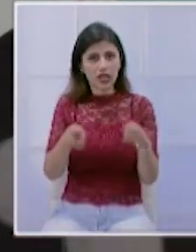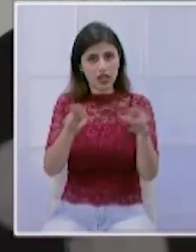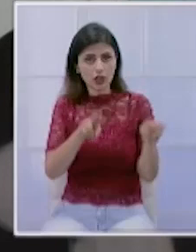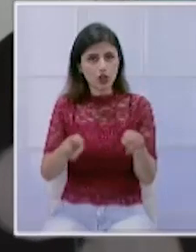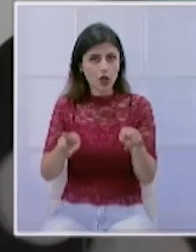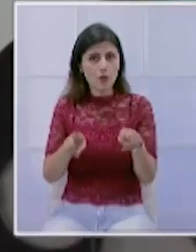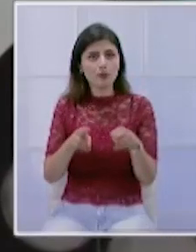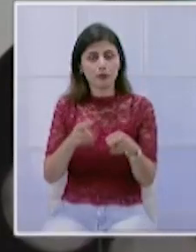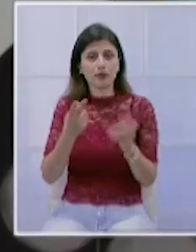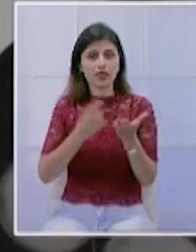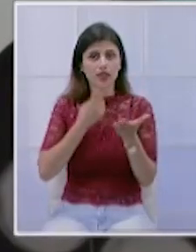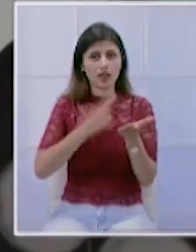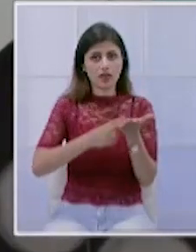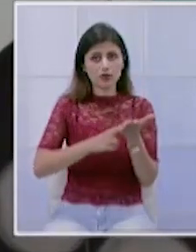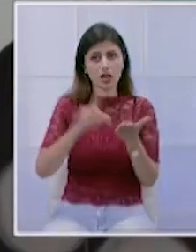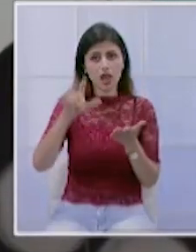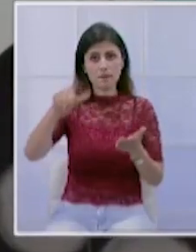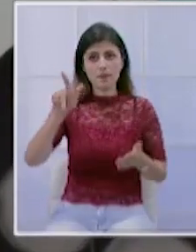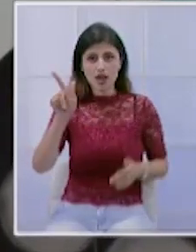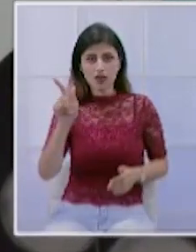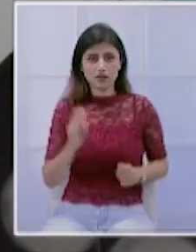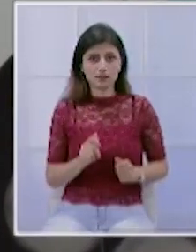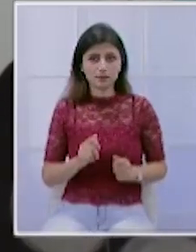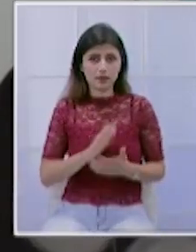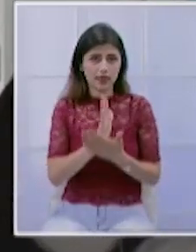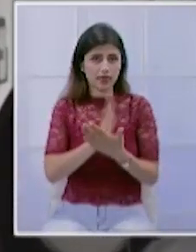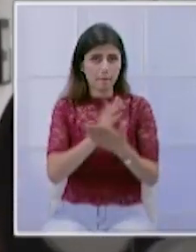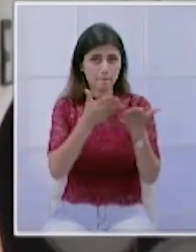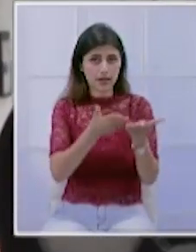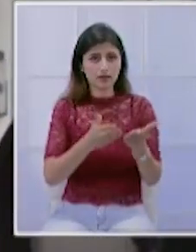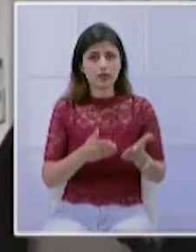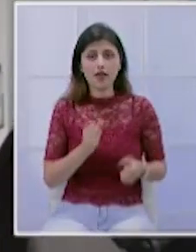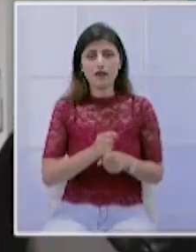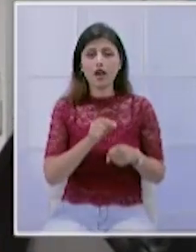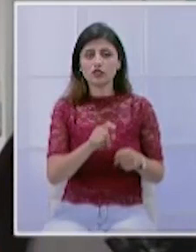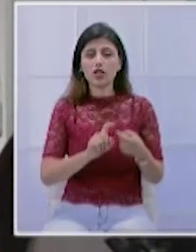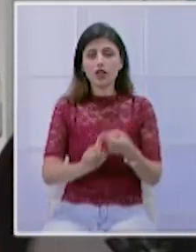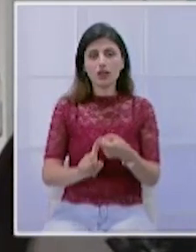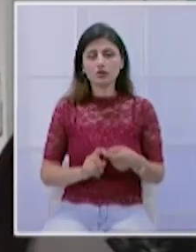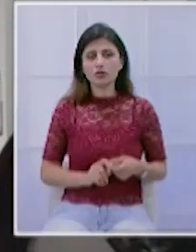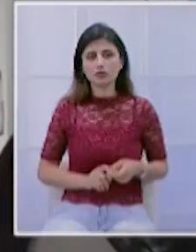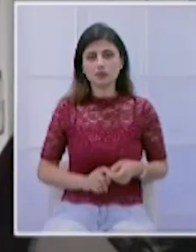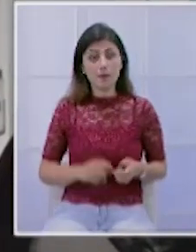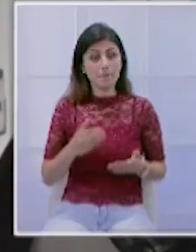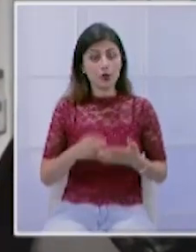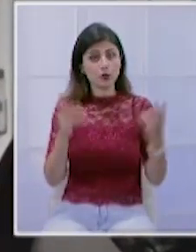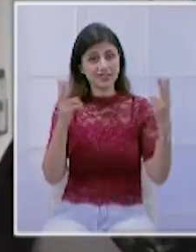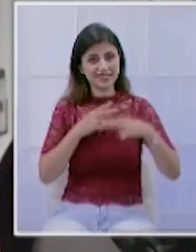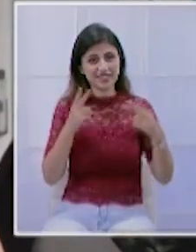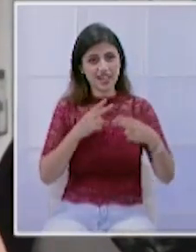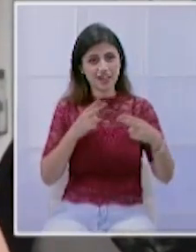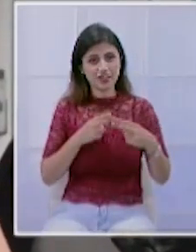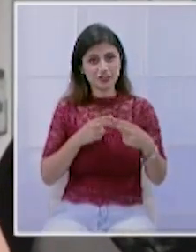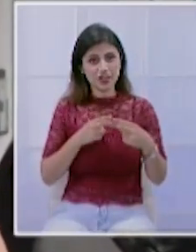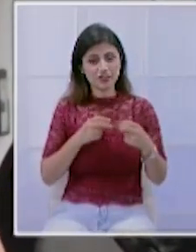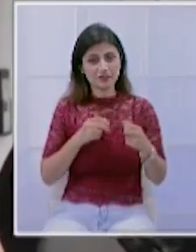mimico-gestual, adaptat în acest sens pentru înțelegerea acestor persoane